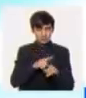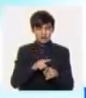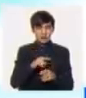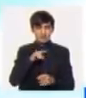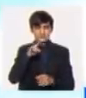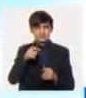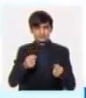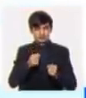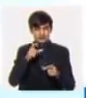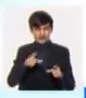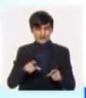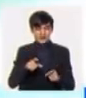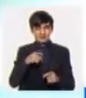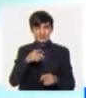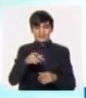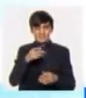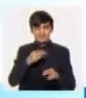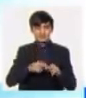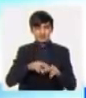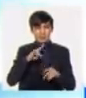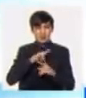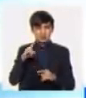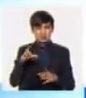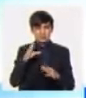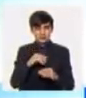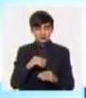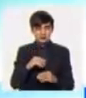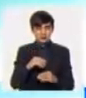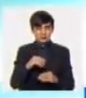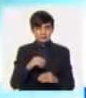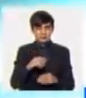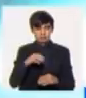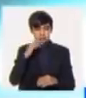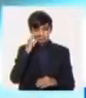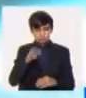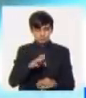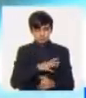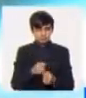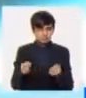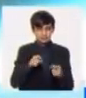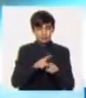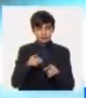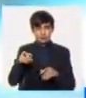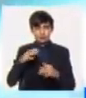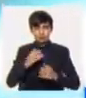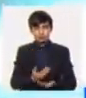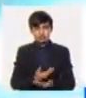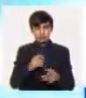экипаж данного самолета действовал грамотно в